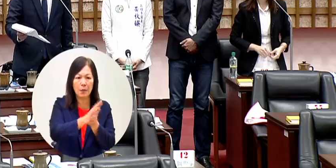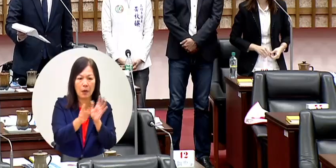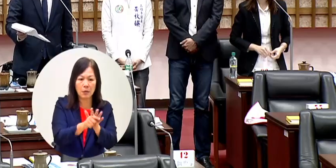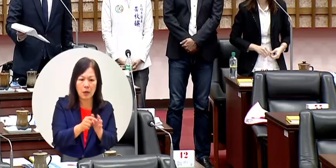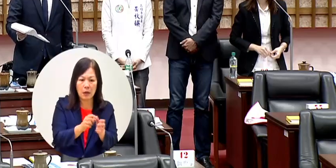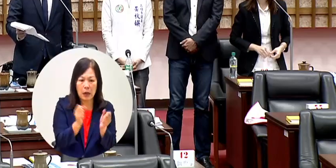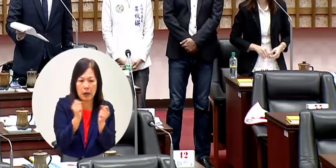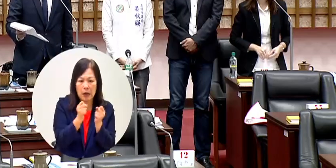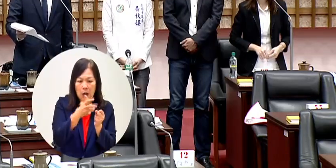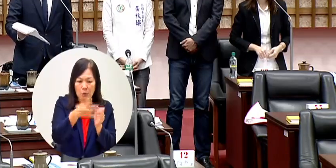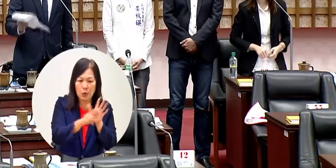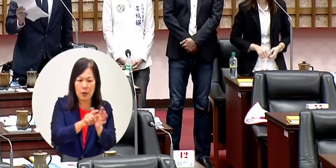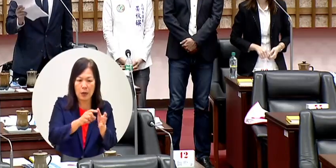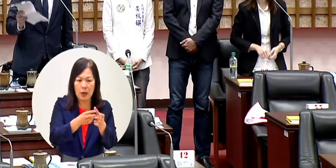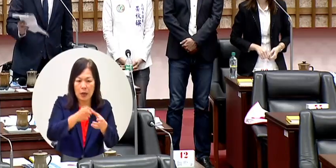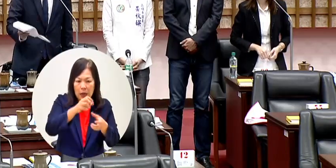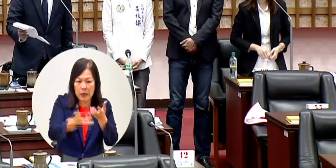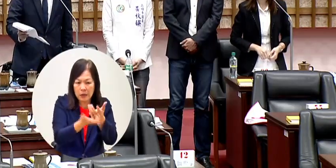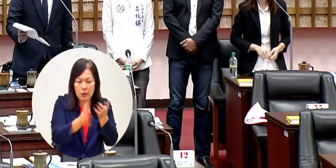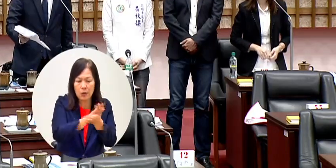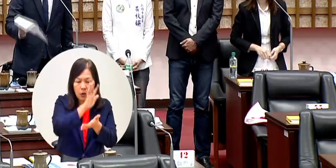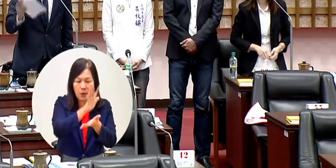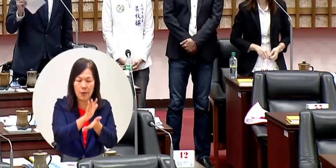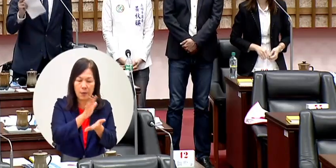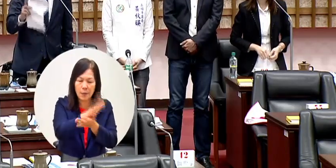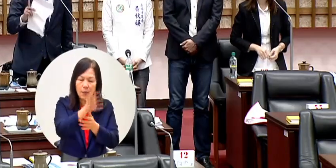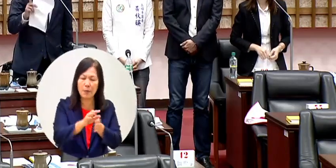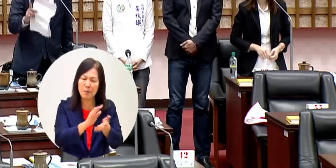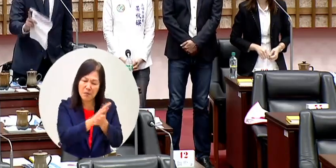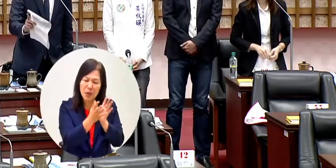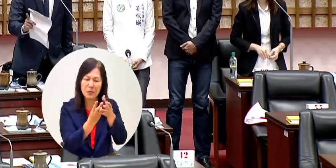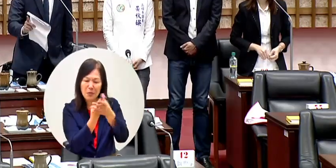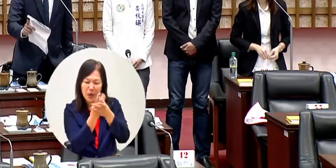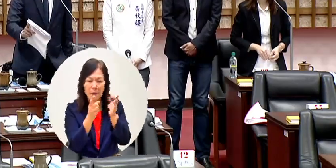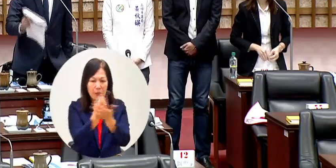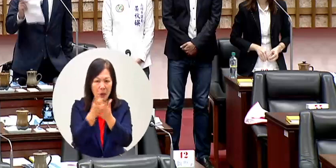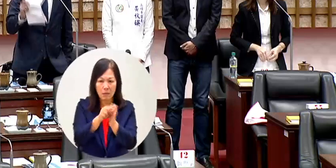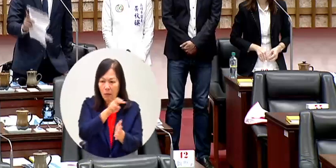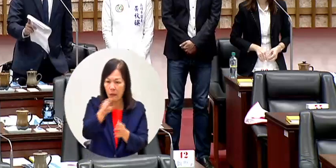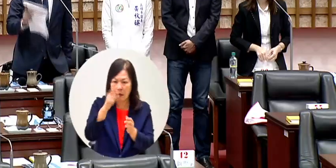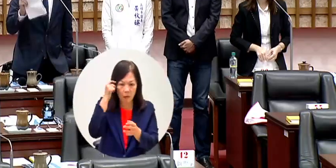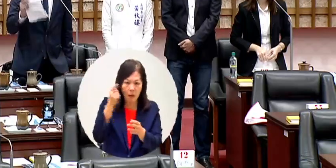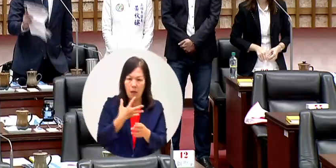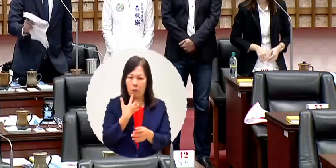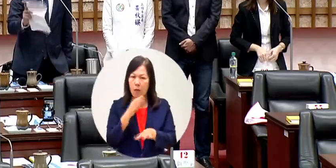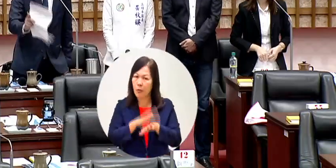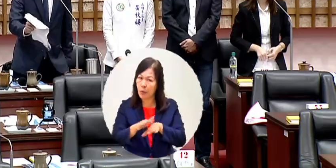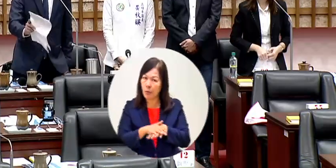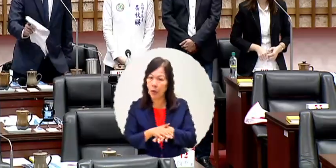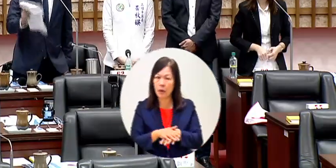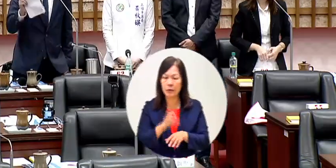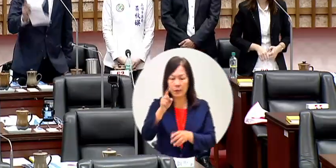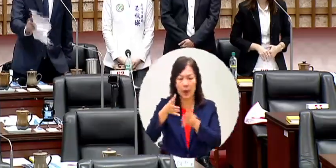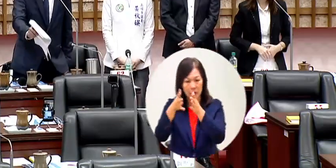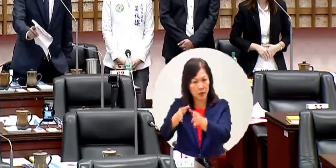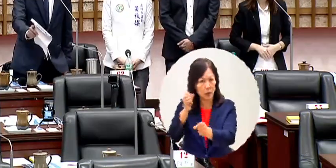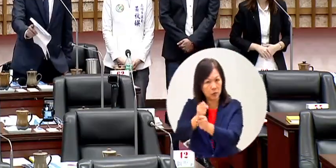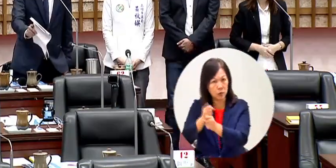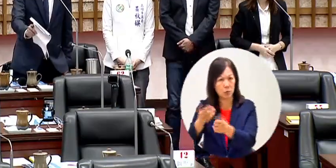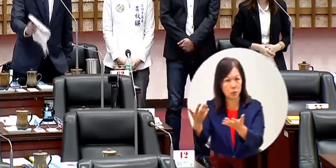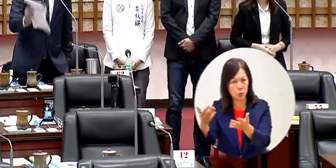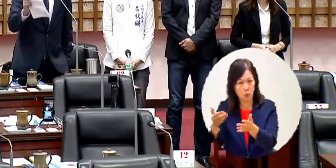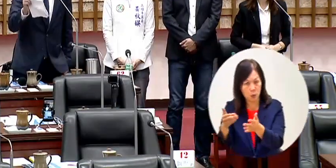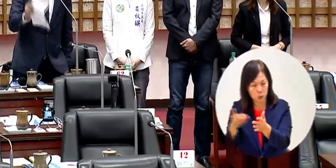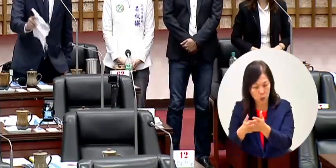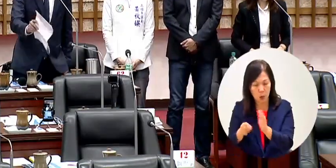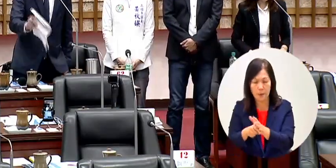会大众都看得匪夷所思吗？这是我要提醒市长的，先把一件事情做好，而且清楚的把目标定清楚，朝那目标前